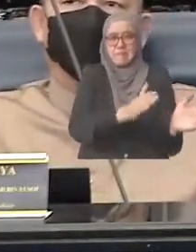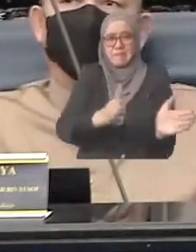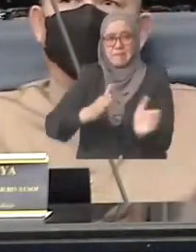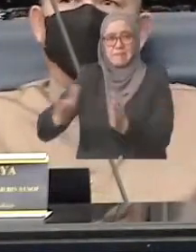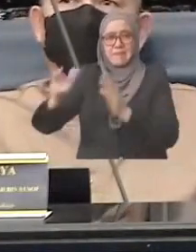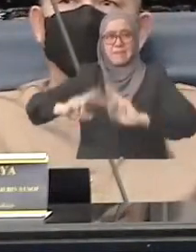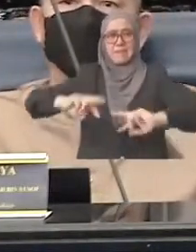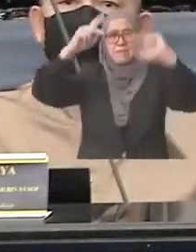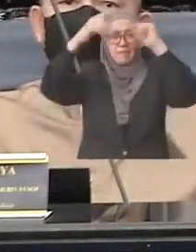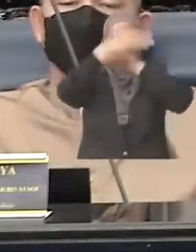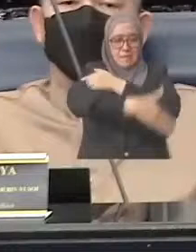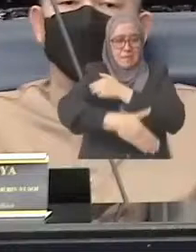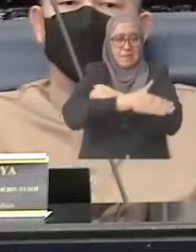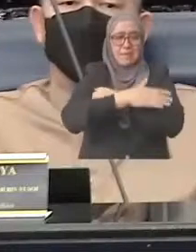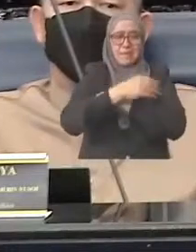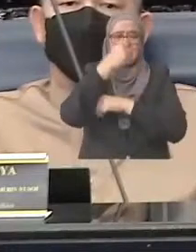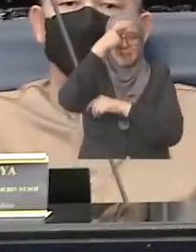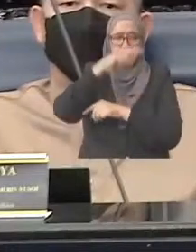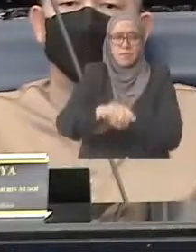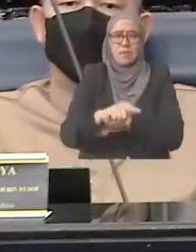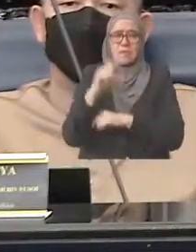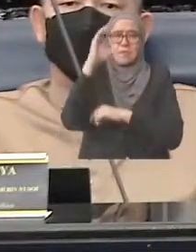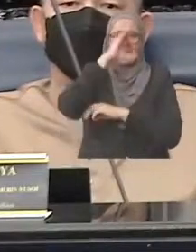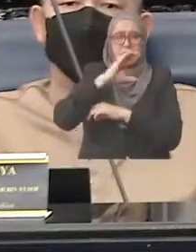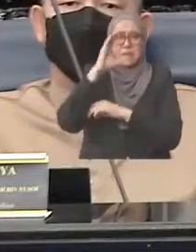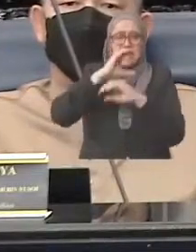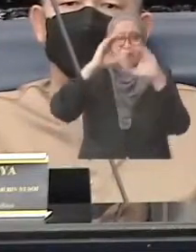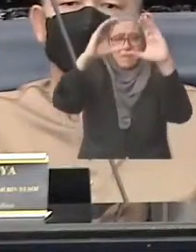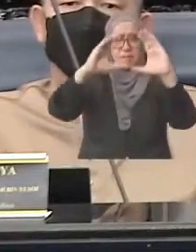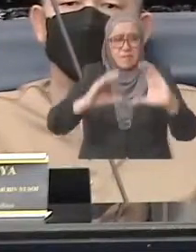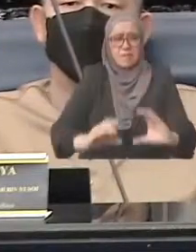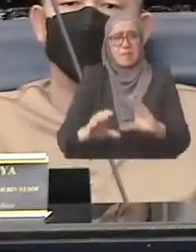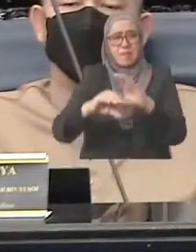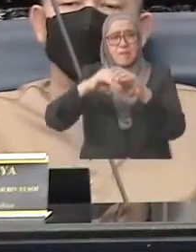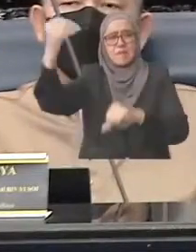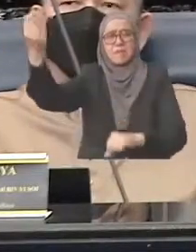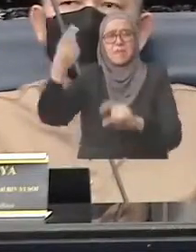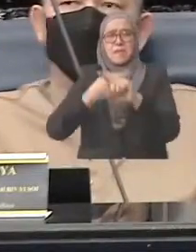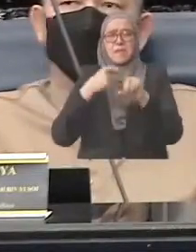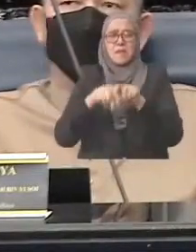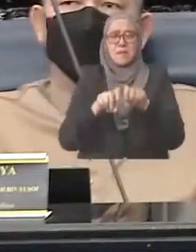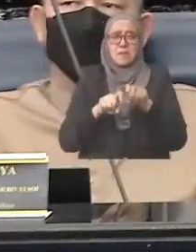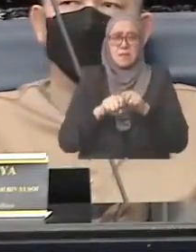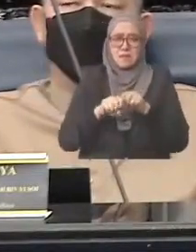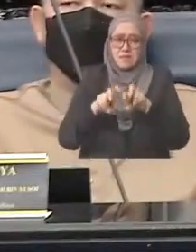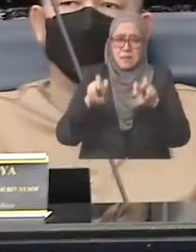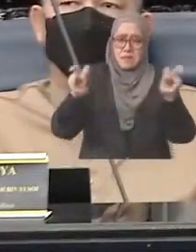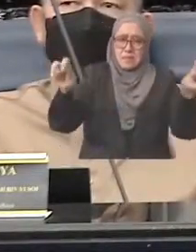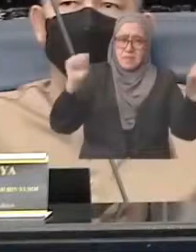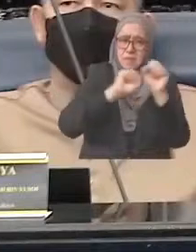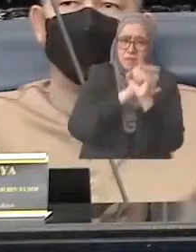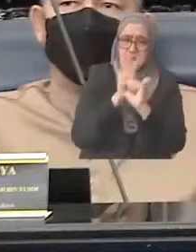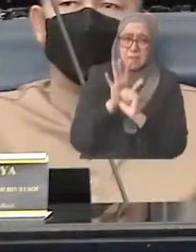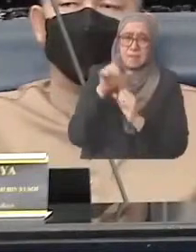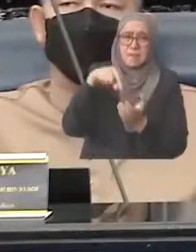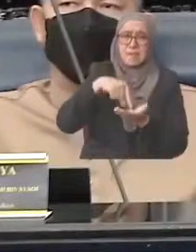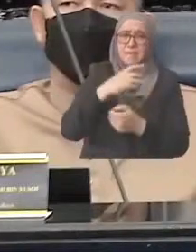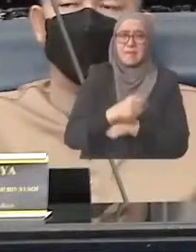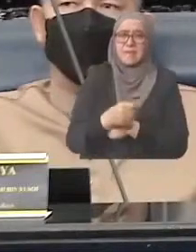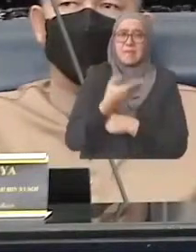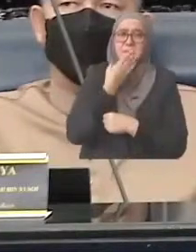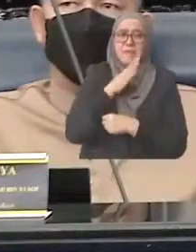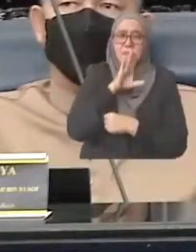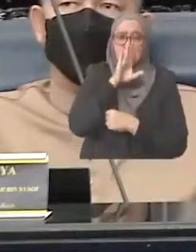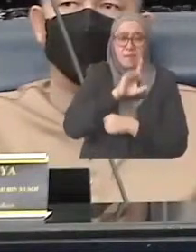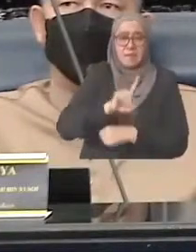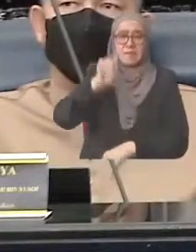19 kebangsaan sebagai langkah keloa daripada pandemic Durjana ini Alhamdulillah kita kini